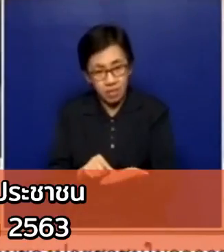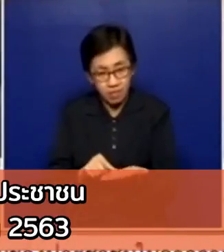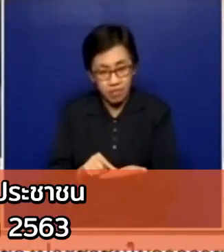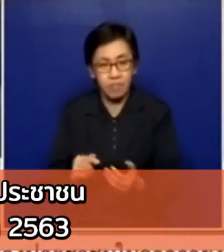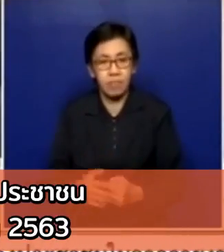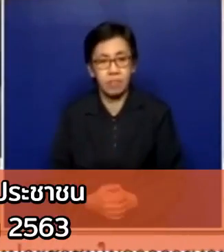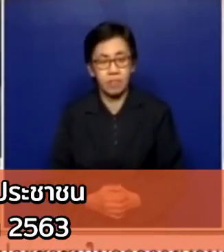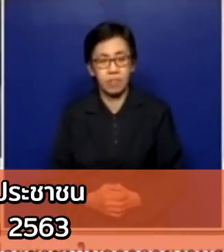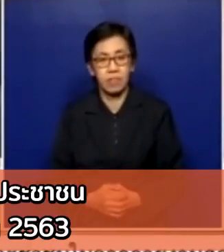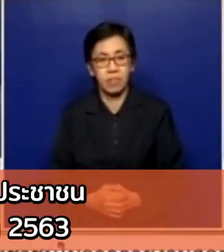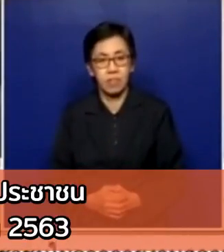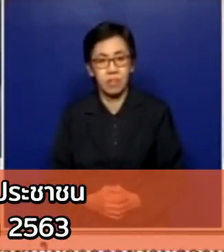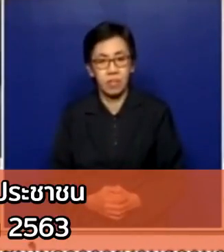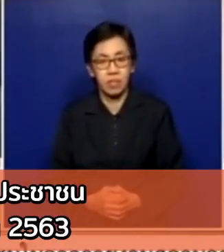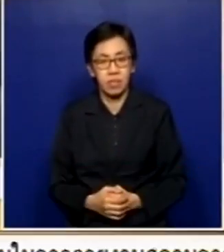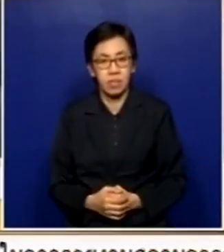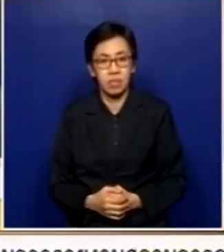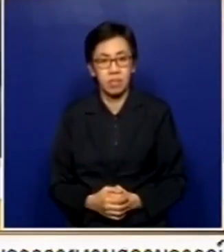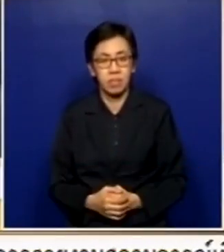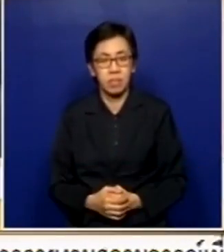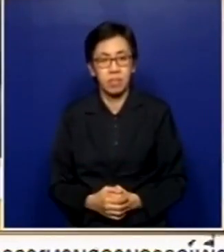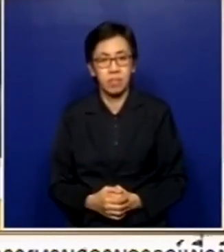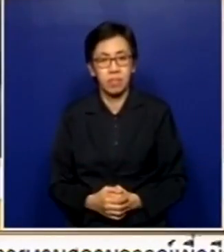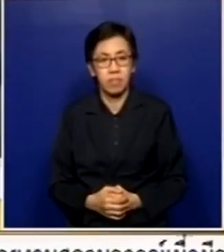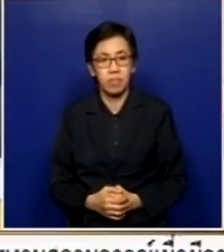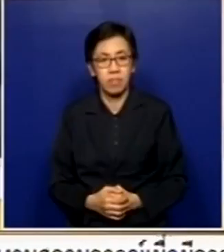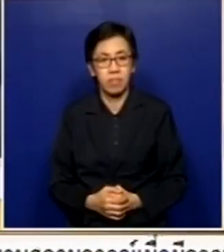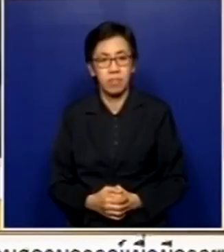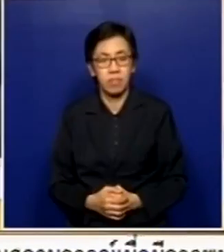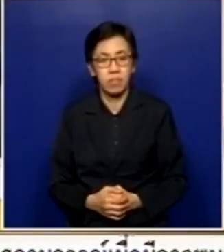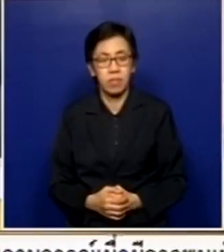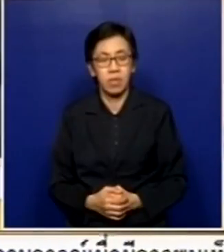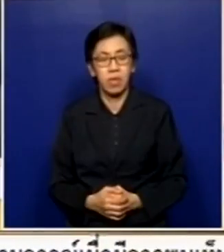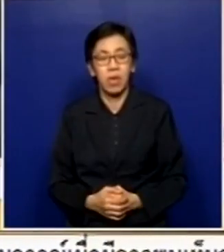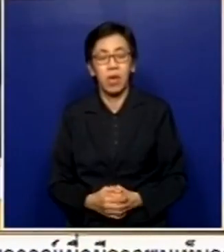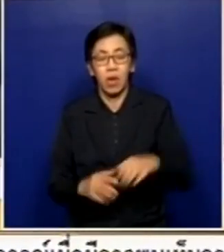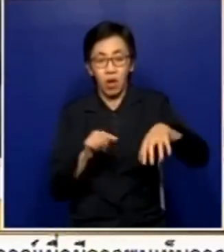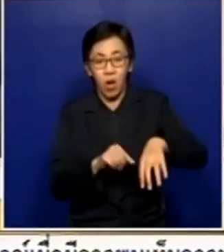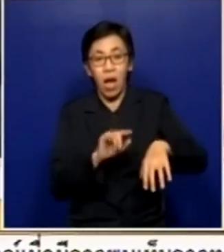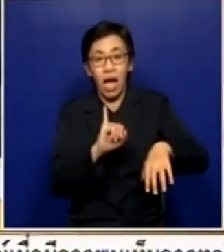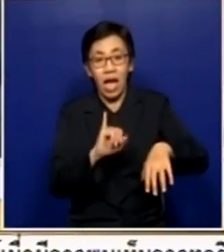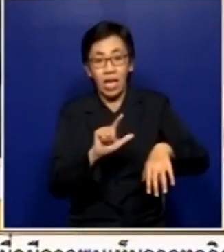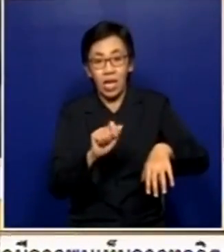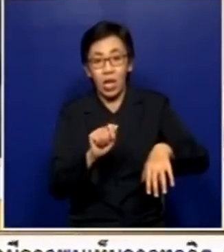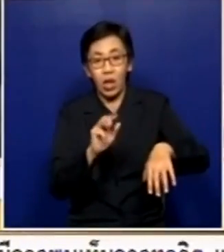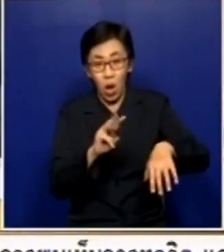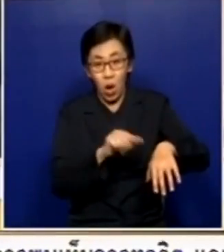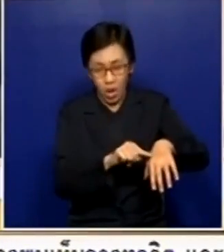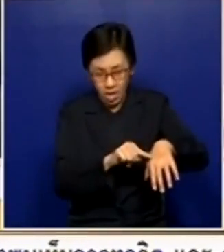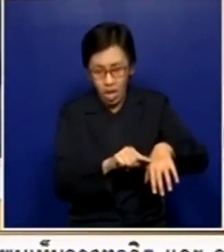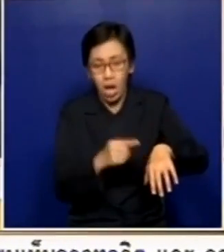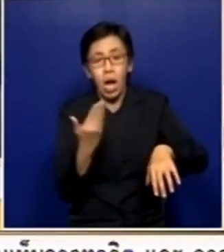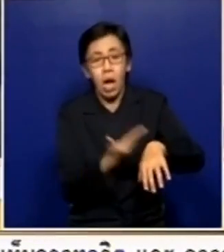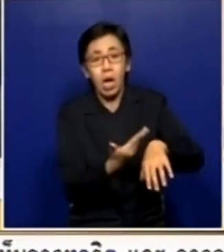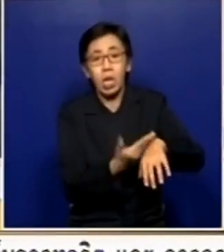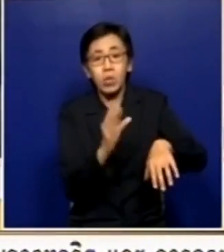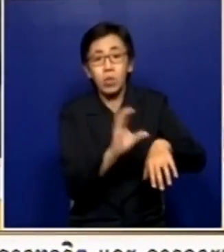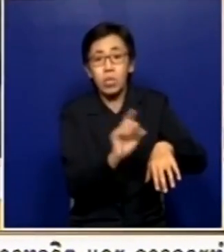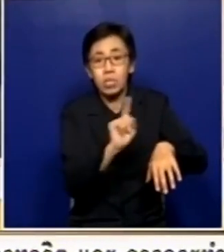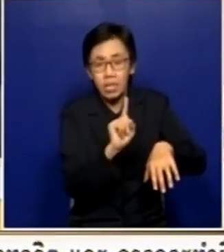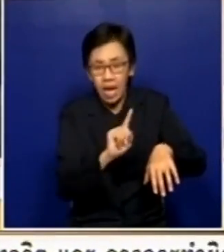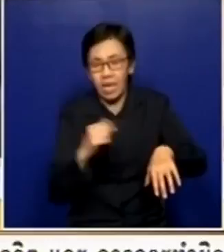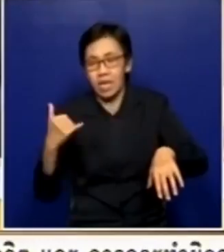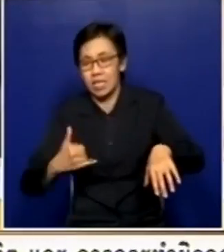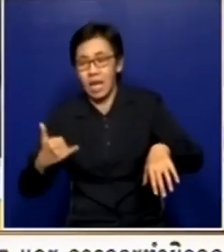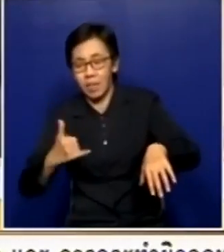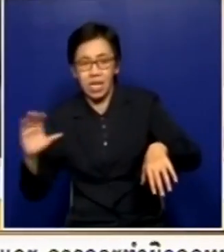ในเรื่องของการรับชนชาวต่างประเทศแต่ผมว่าจันทร์